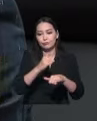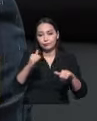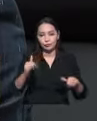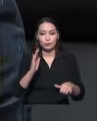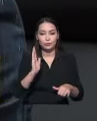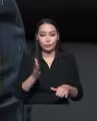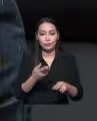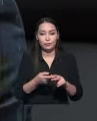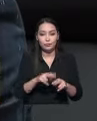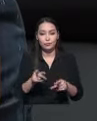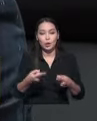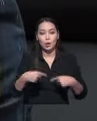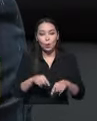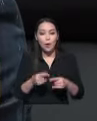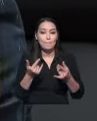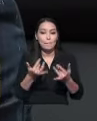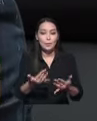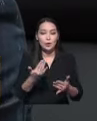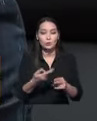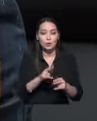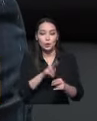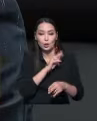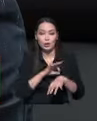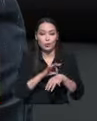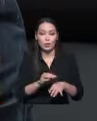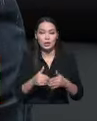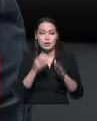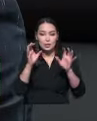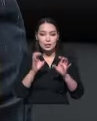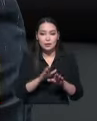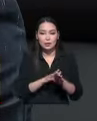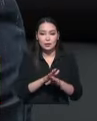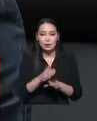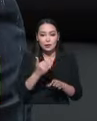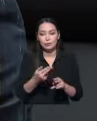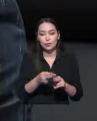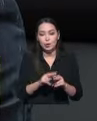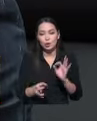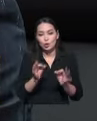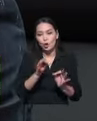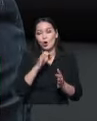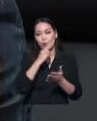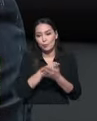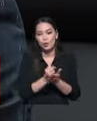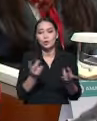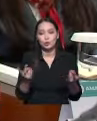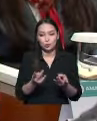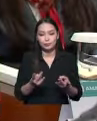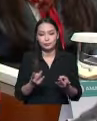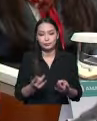болады. Бұл енді қоғамның талабы, бұны жүзеге асыруымыз керек. Заңнама бағытында бұны біз қарастырып, тиісті норманы бердік, мемлекеттік органдар бұны қолдайды